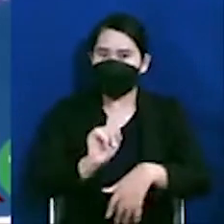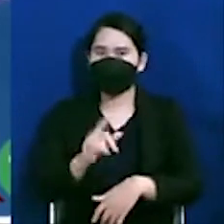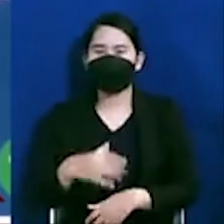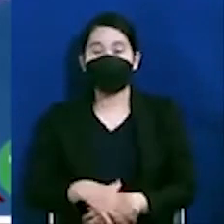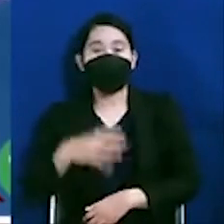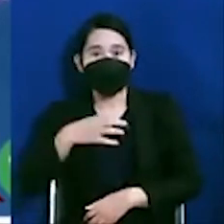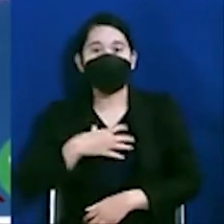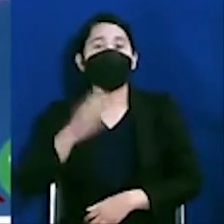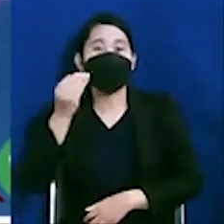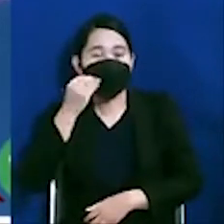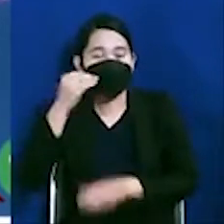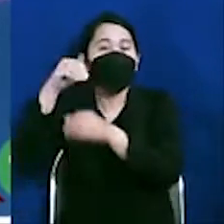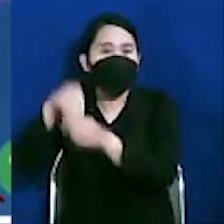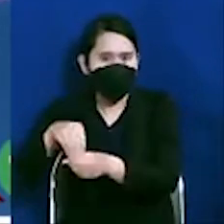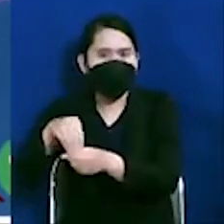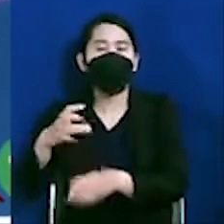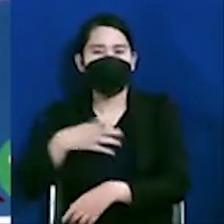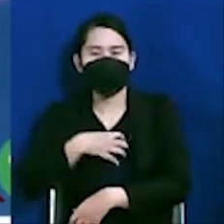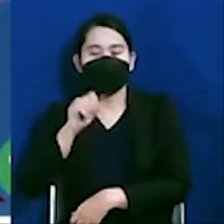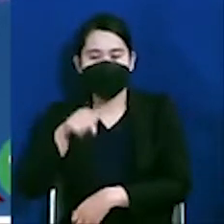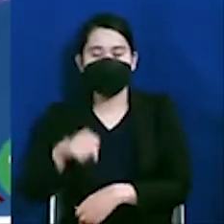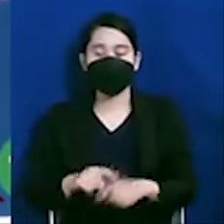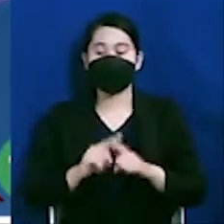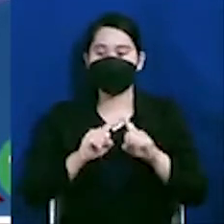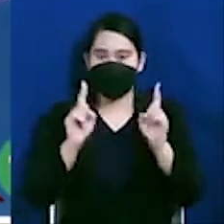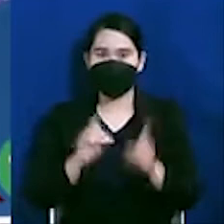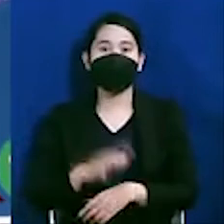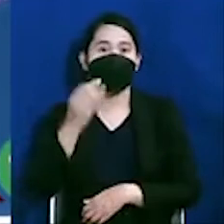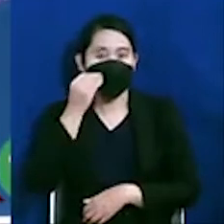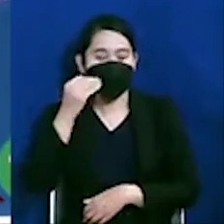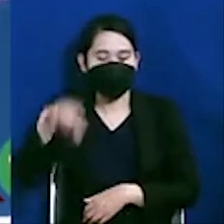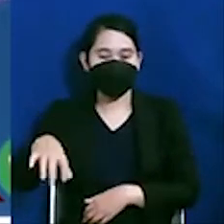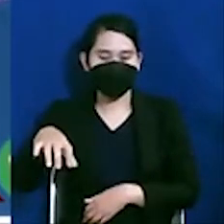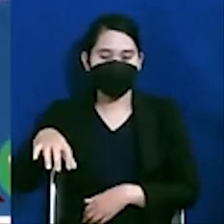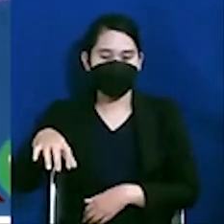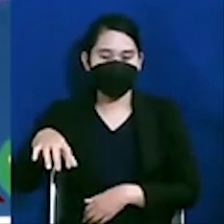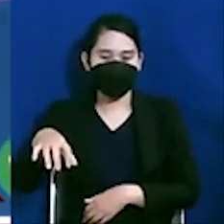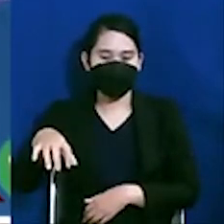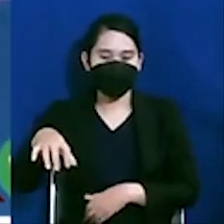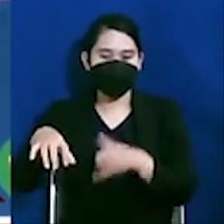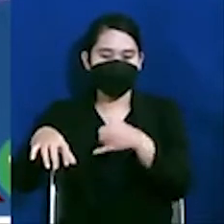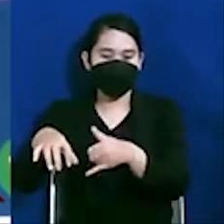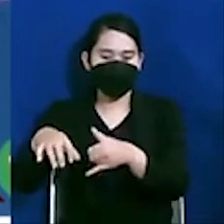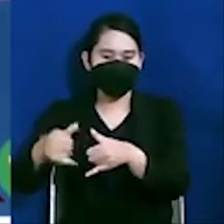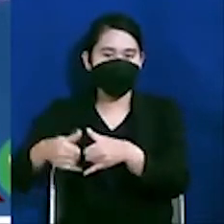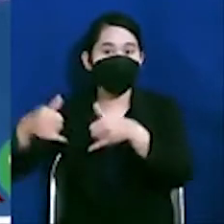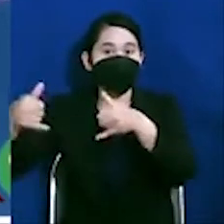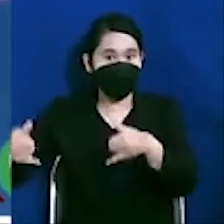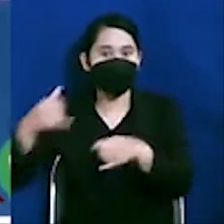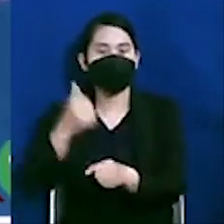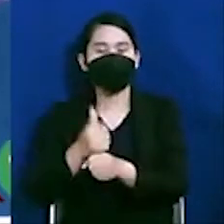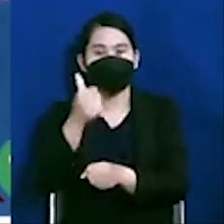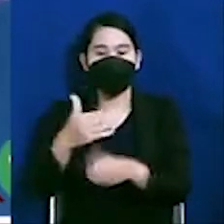อยากอยู่บ้านถ้าท่านดูแล้วการแยกตัวที่บ้านท่านสามารถแยกตักตัวได้จริงๆก็คือ